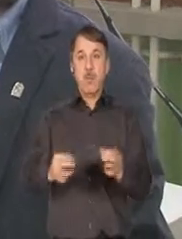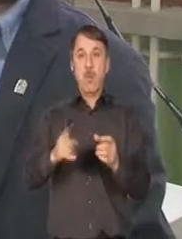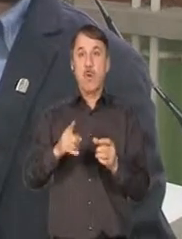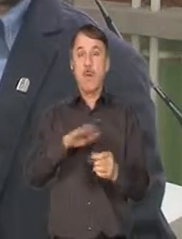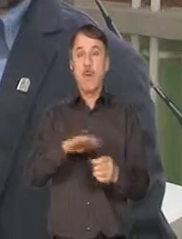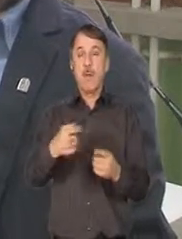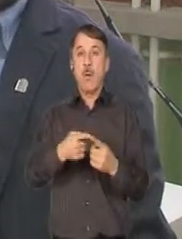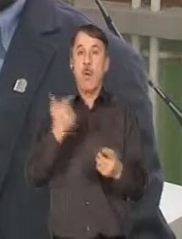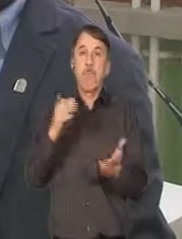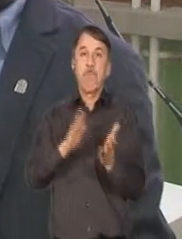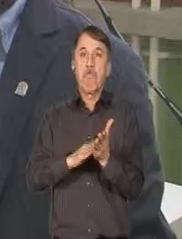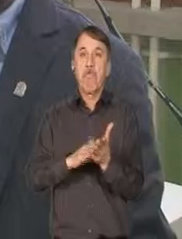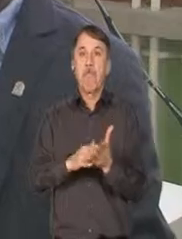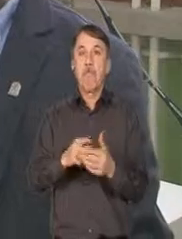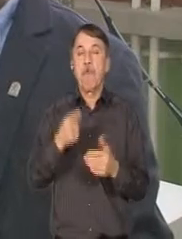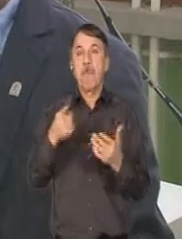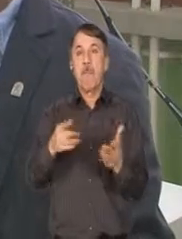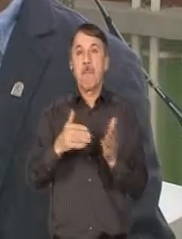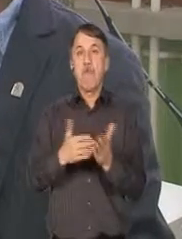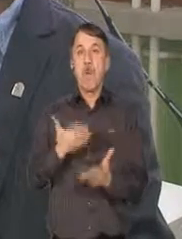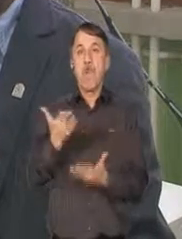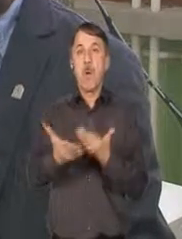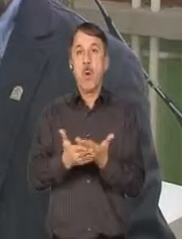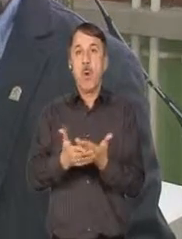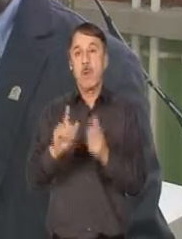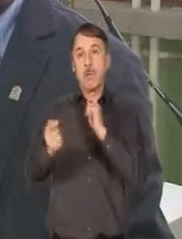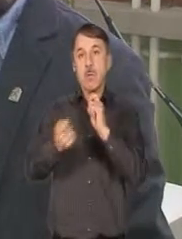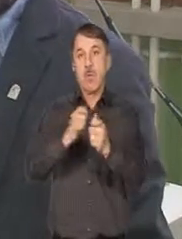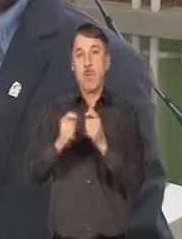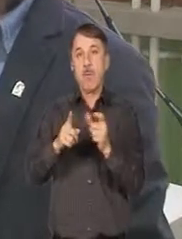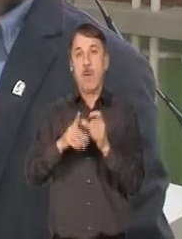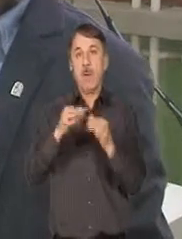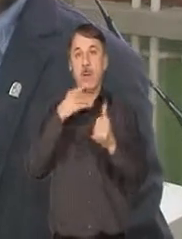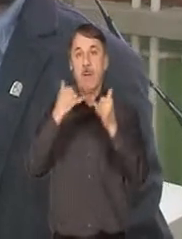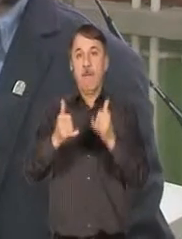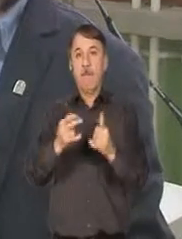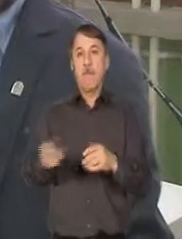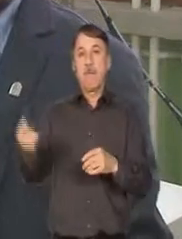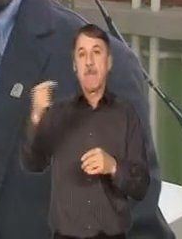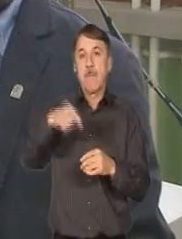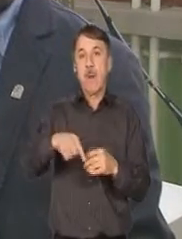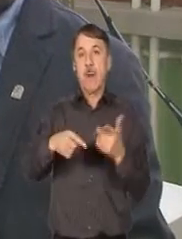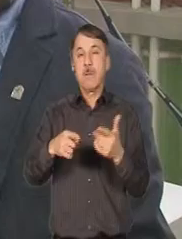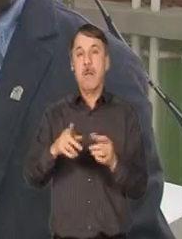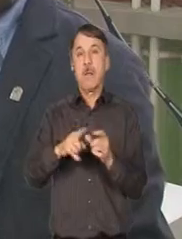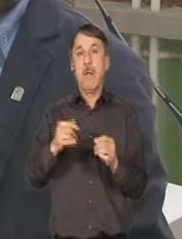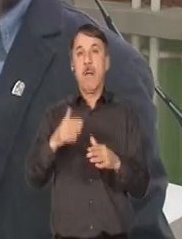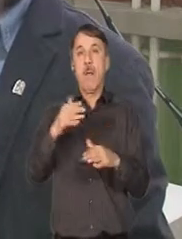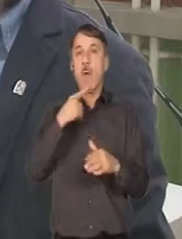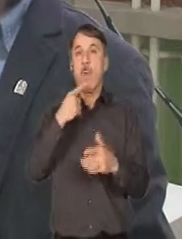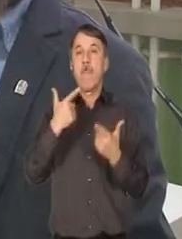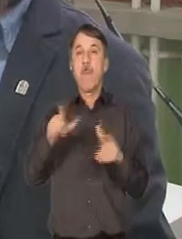veći od recimo telefona dok razgovaramo, dok nam je telefon naslonjen na